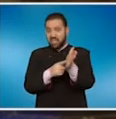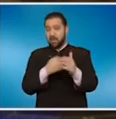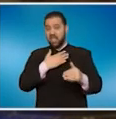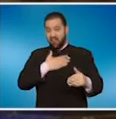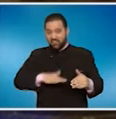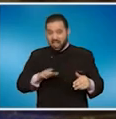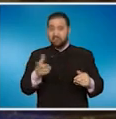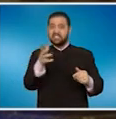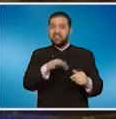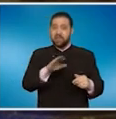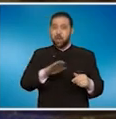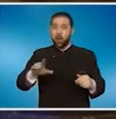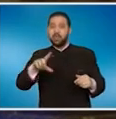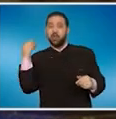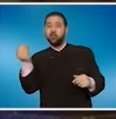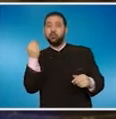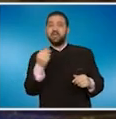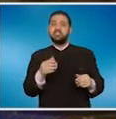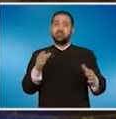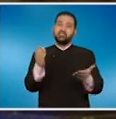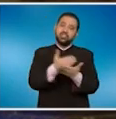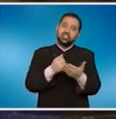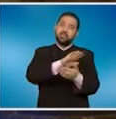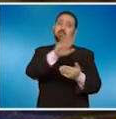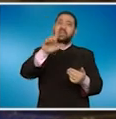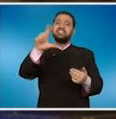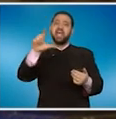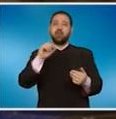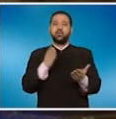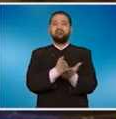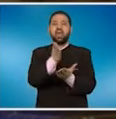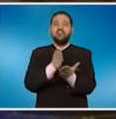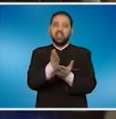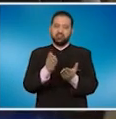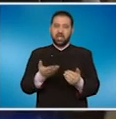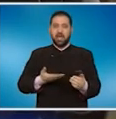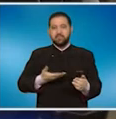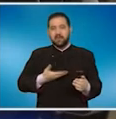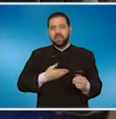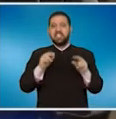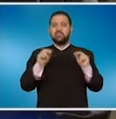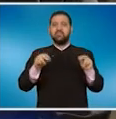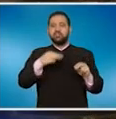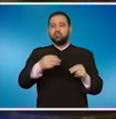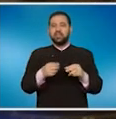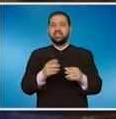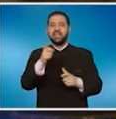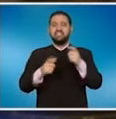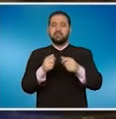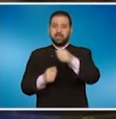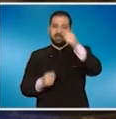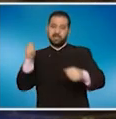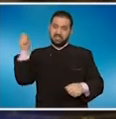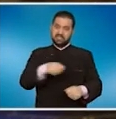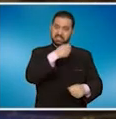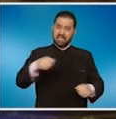că ne dorim, ne rugăm lui Dumnezeu, dar nu ele ne mântuiesc. Părinte, spune aici și despre sabia Duhului.